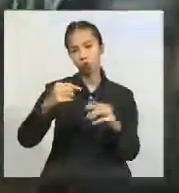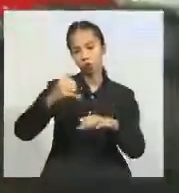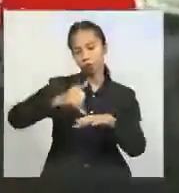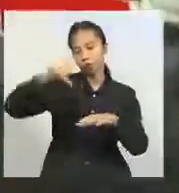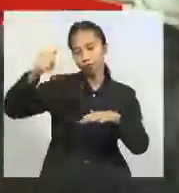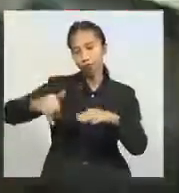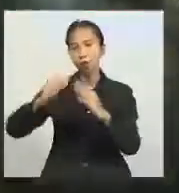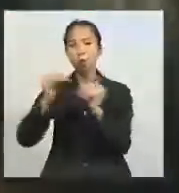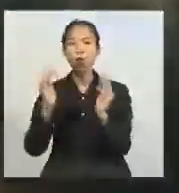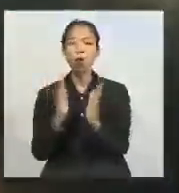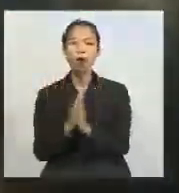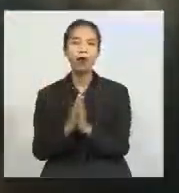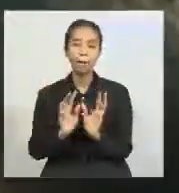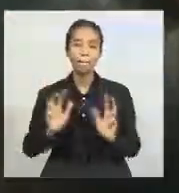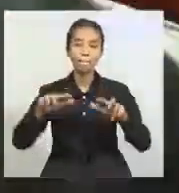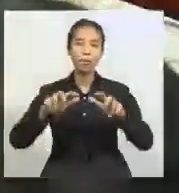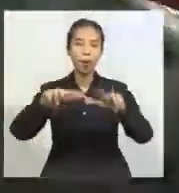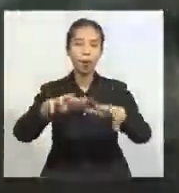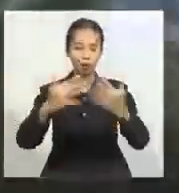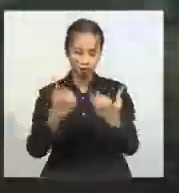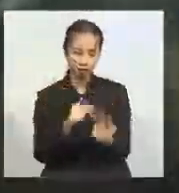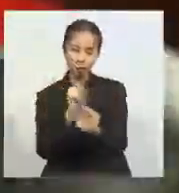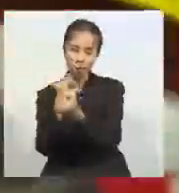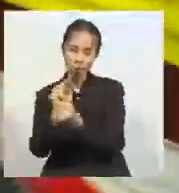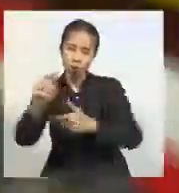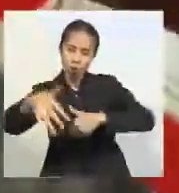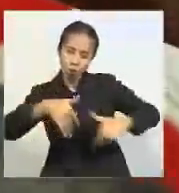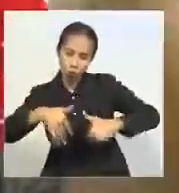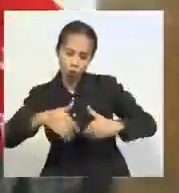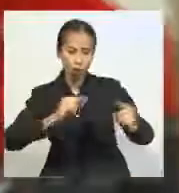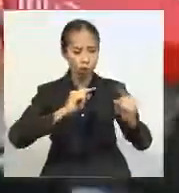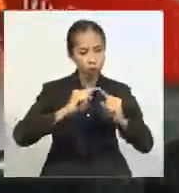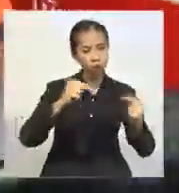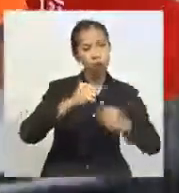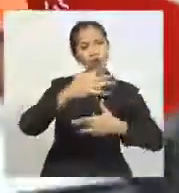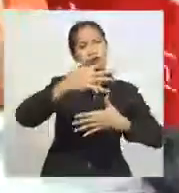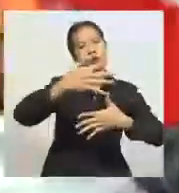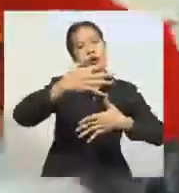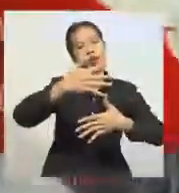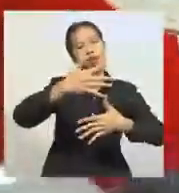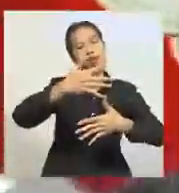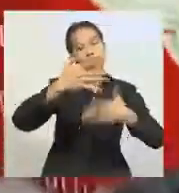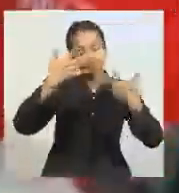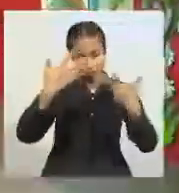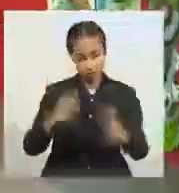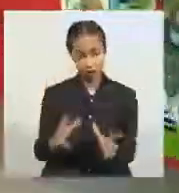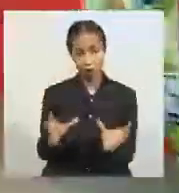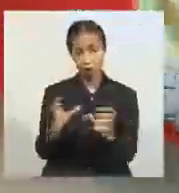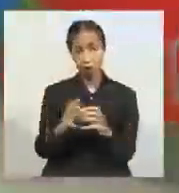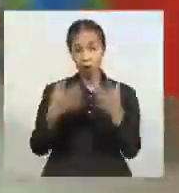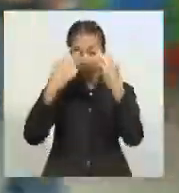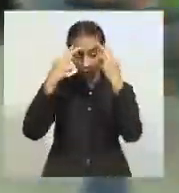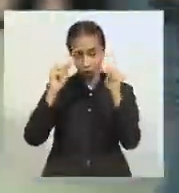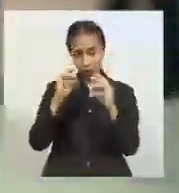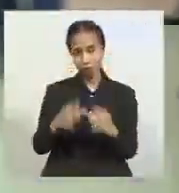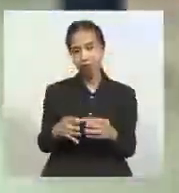ได้เนี่ยฮะบรรยากาศเดินทักทายพี่น้องประชาชนร้านค้าต่างๆในตลาดเยาวราชด้วยนะครับก่อนที่ท่านนายกและคณะเนี่ยก็ได้เข้าไ